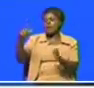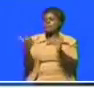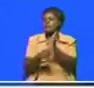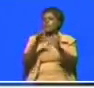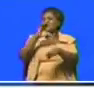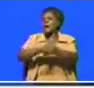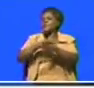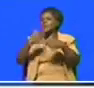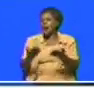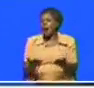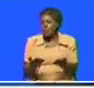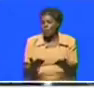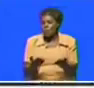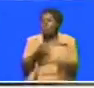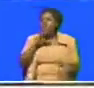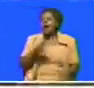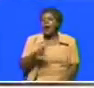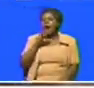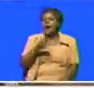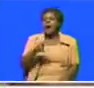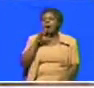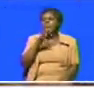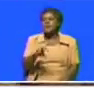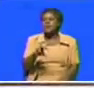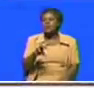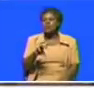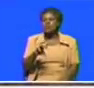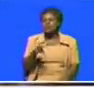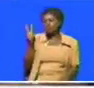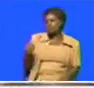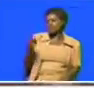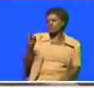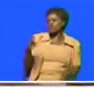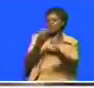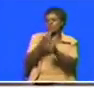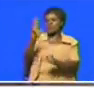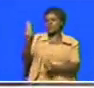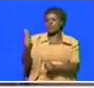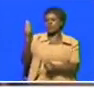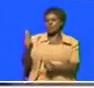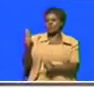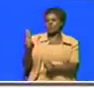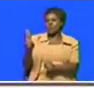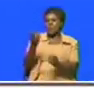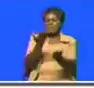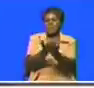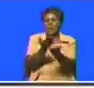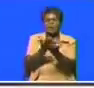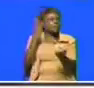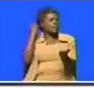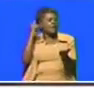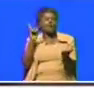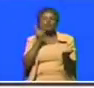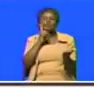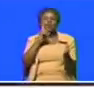taabani kwa tuhuma za kutoa matamshi ambayo yanasemekana kumdhalilisha rais. Ombi lake Owino litasikizwa hapo kesho